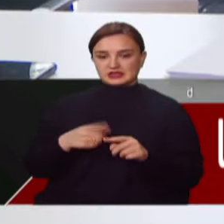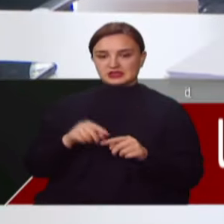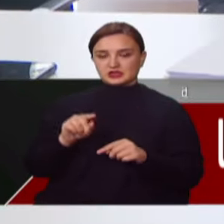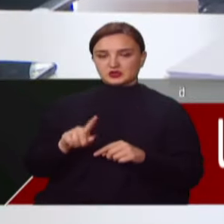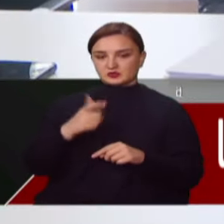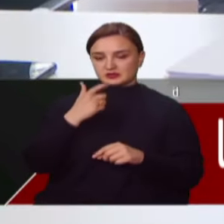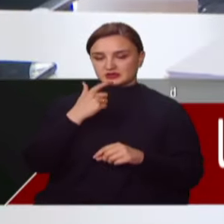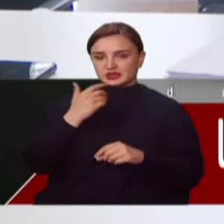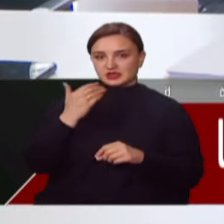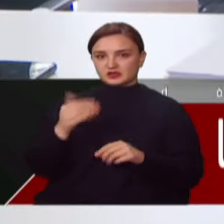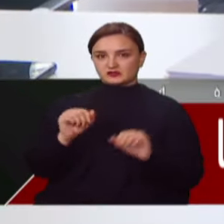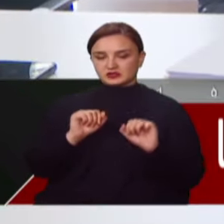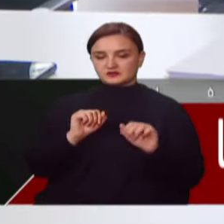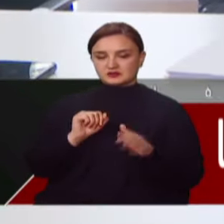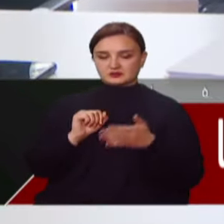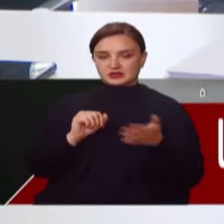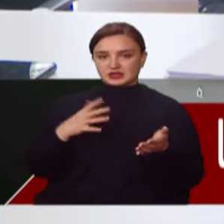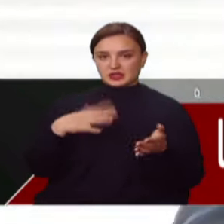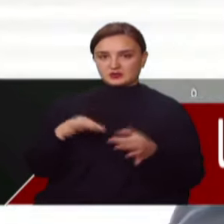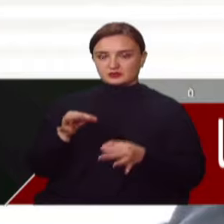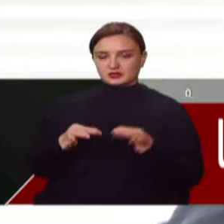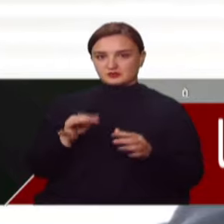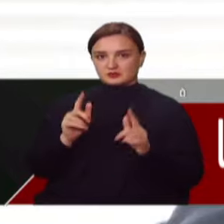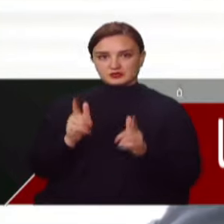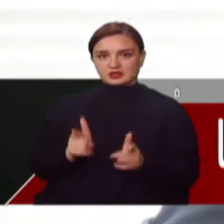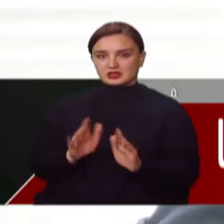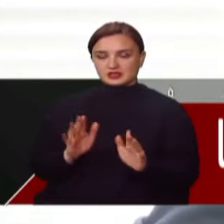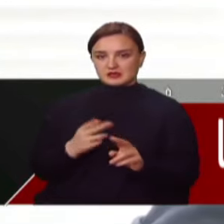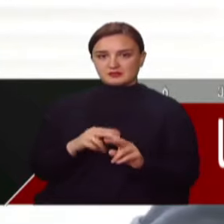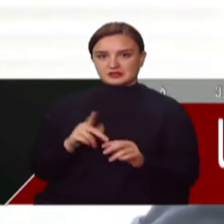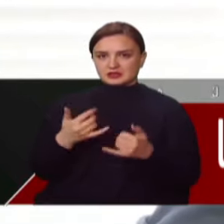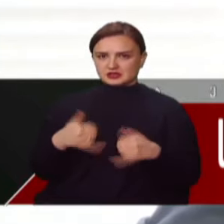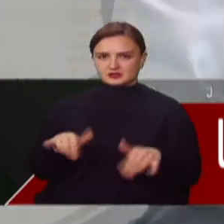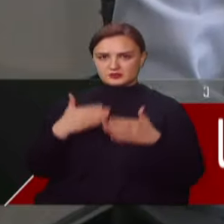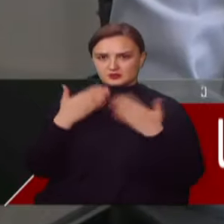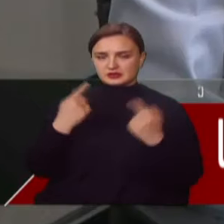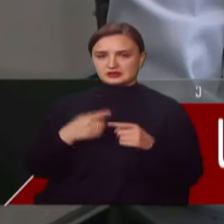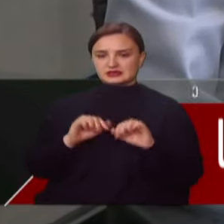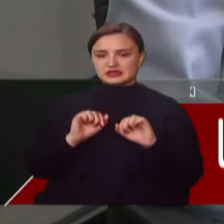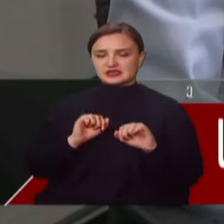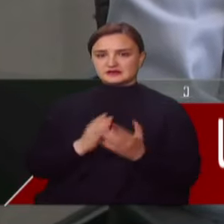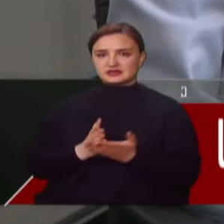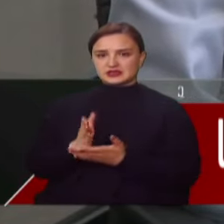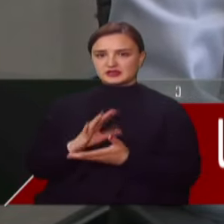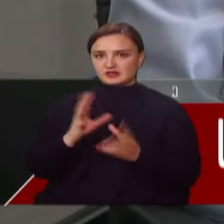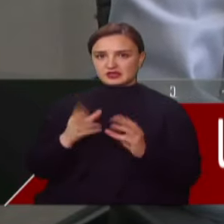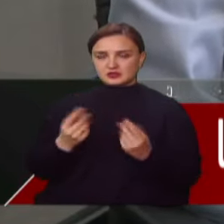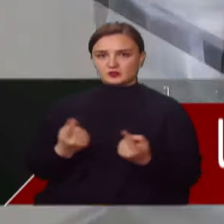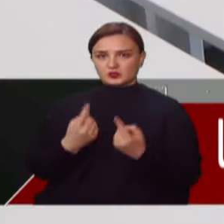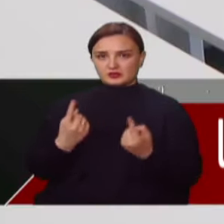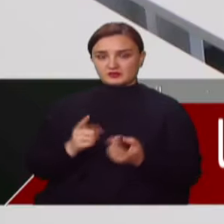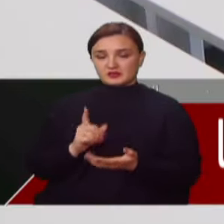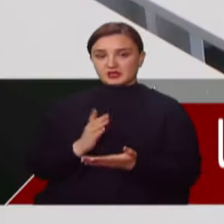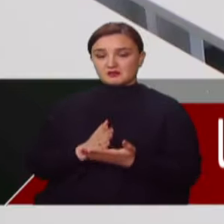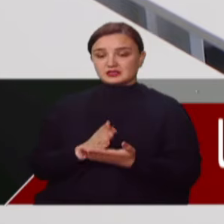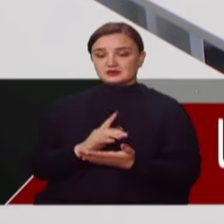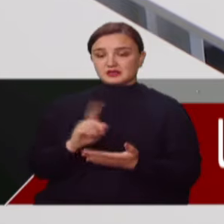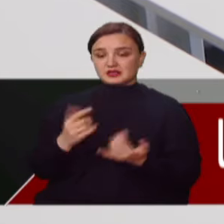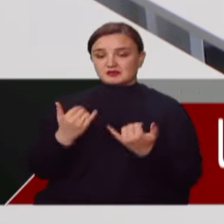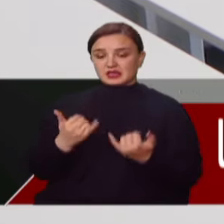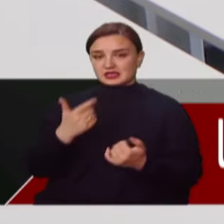მიხელ სააკაშვილის დაცვის მხარე ქართულ სასამართლოს არ ეთანხმება, ეს არც გასაკვირია და დაცვის სტრატეგიისთვის ყველაზე ბუნებრივი რამ არის. მაგრამ